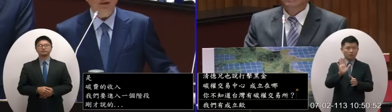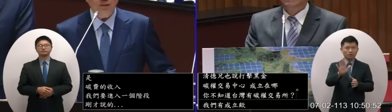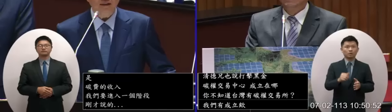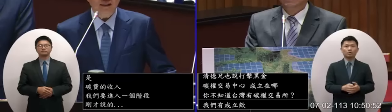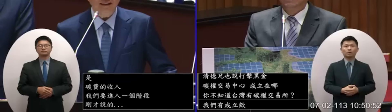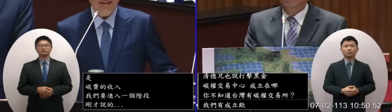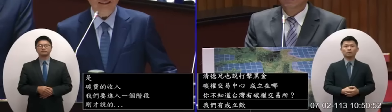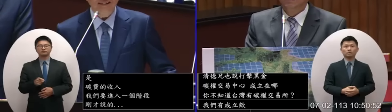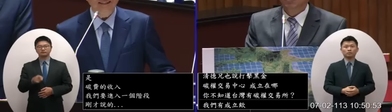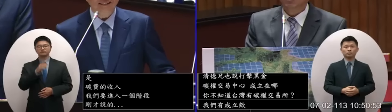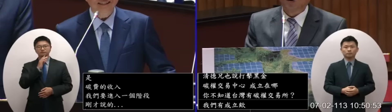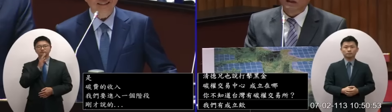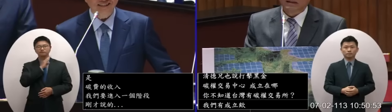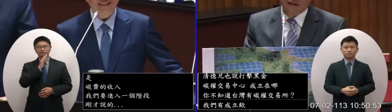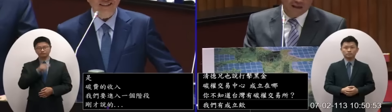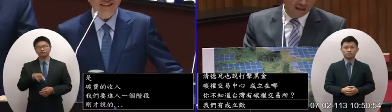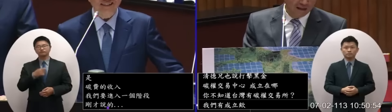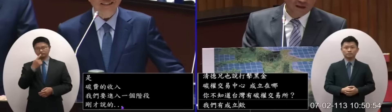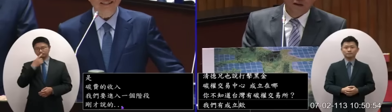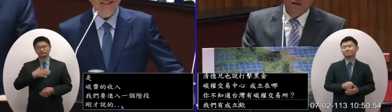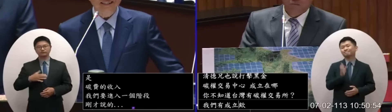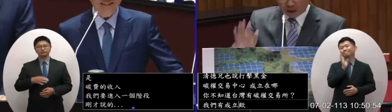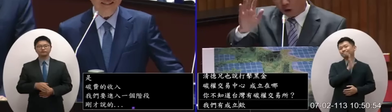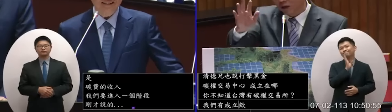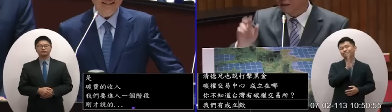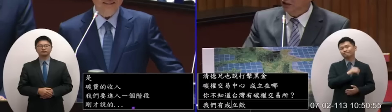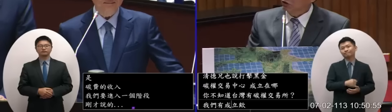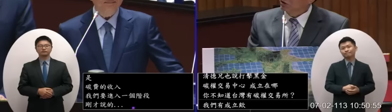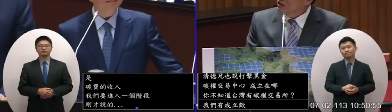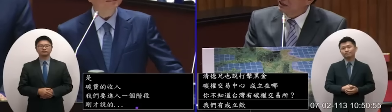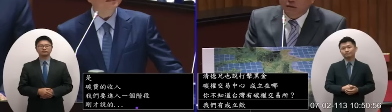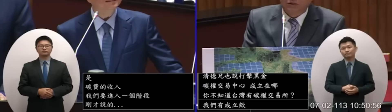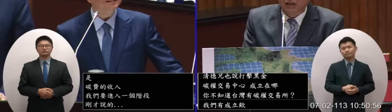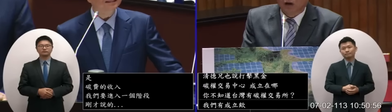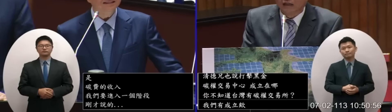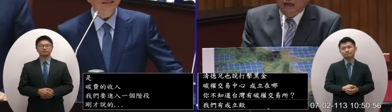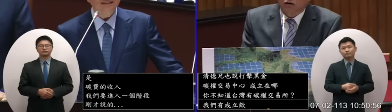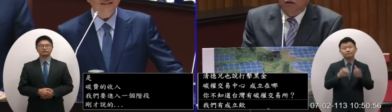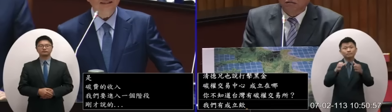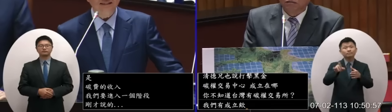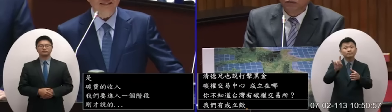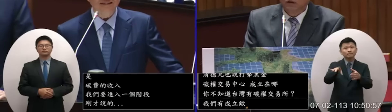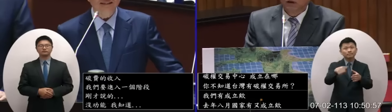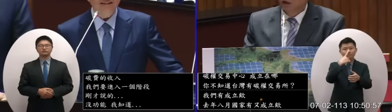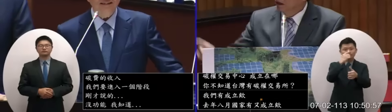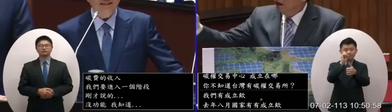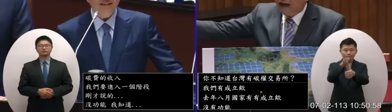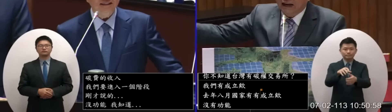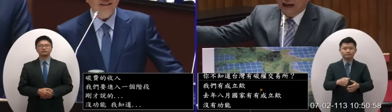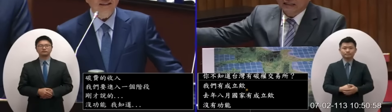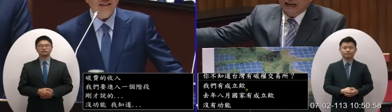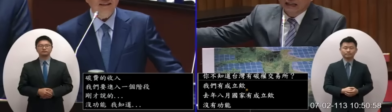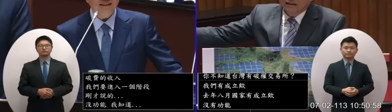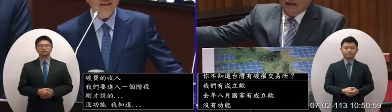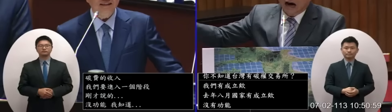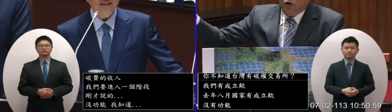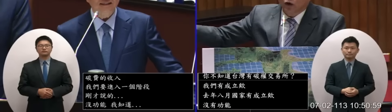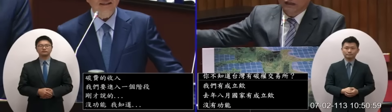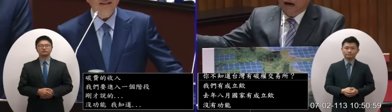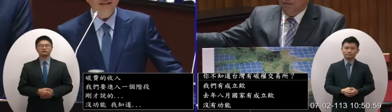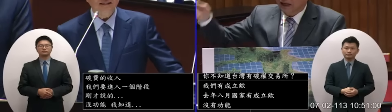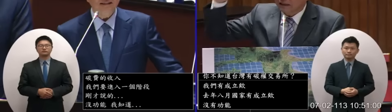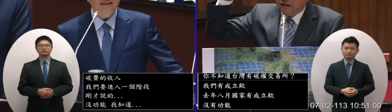影。 无功能，无功能技术去成立伫倒，我去阿你讲。这个建拉瑞干